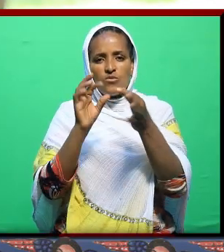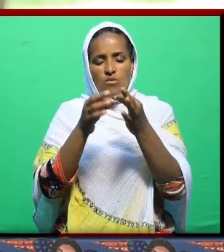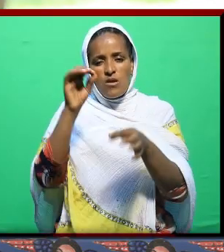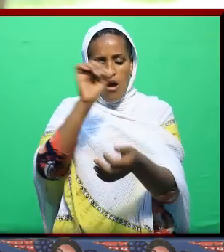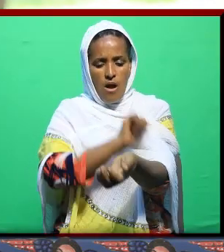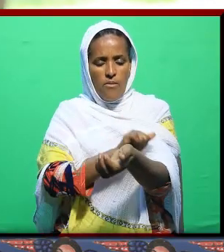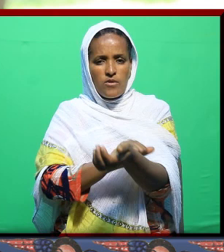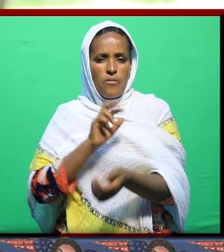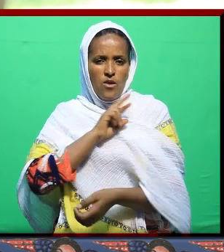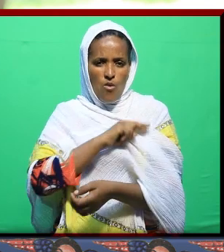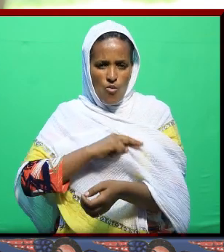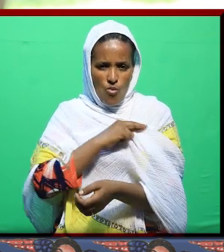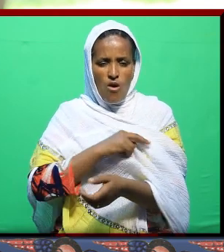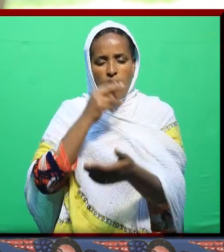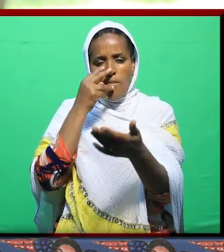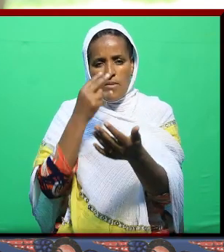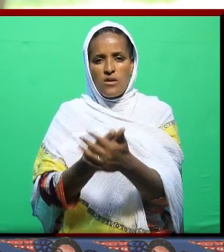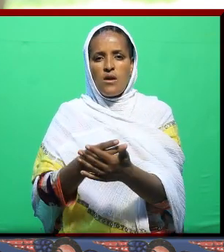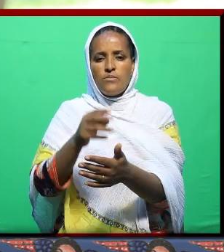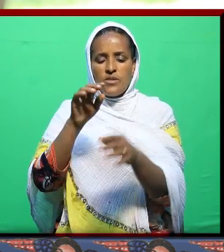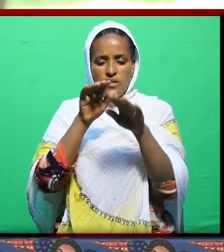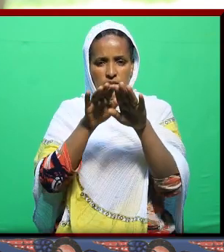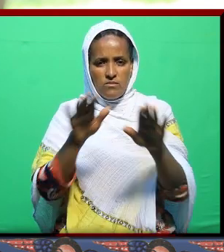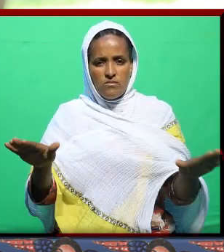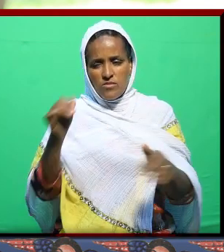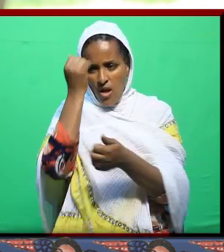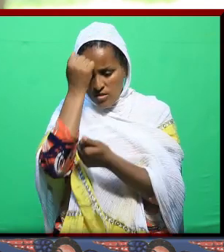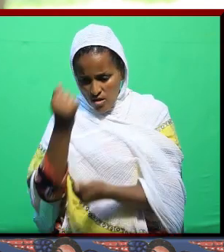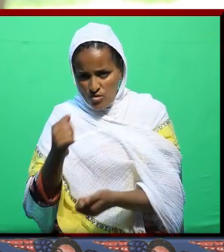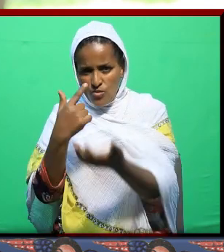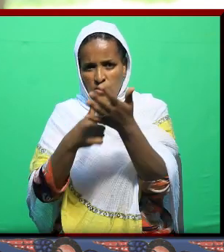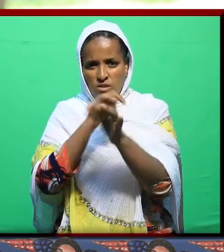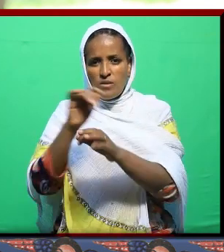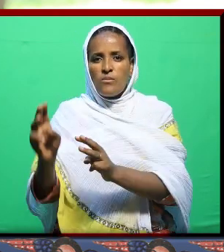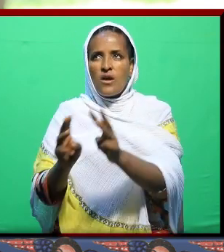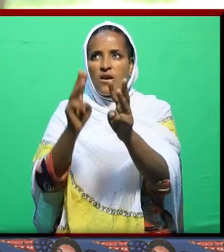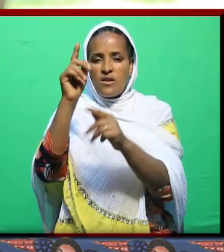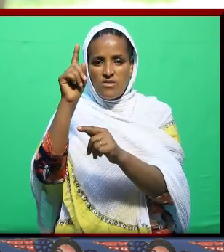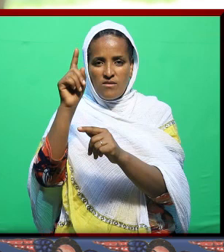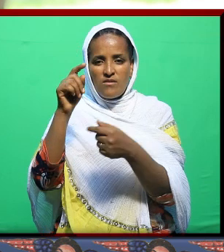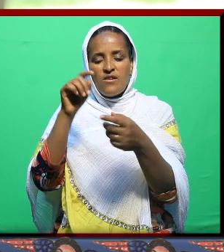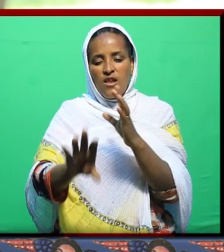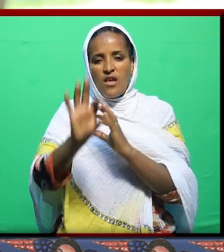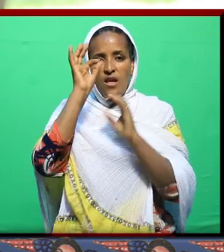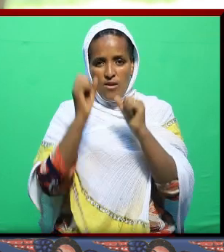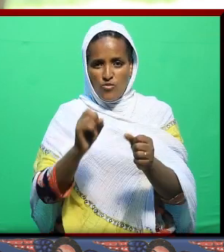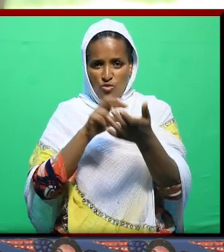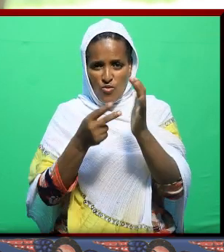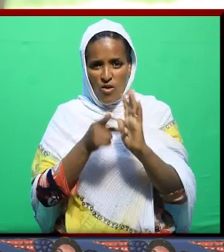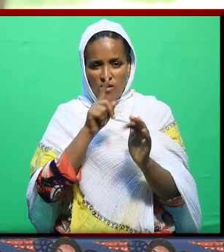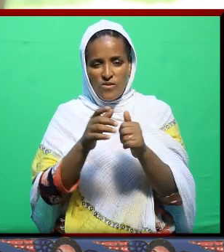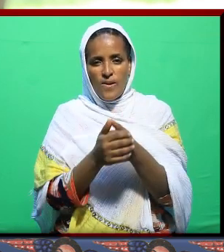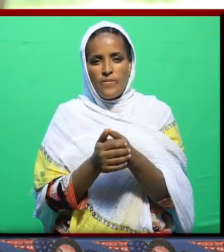ምንድነው ያብርሃም የዋህነቱና ቅንነቱ ጽማዊነቱን ታዛዥነቱን በእንደዚህ ባለ መልኩ ነው